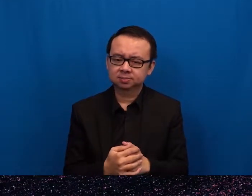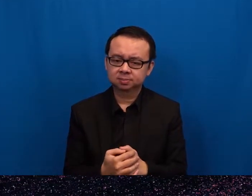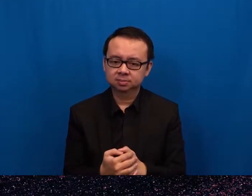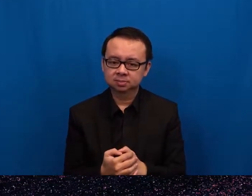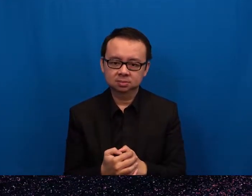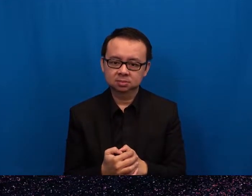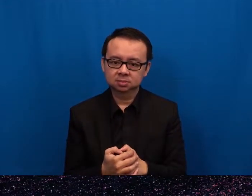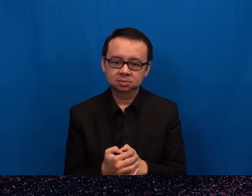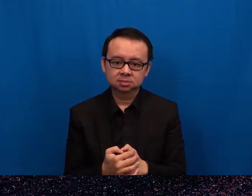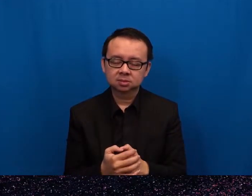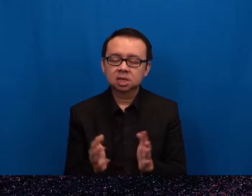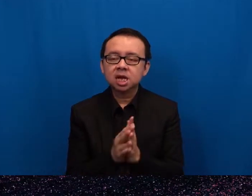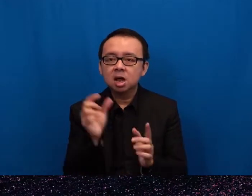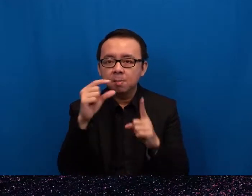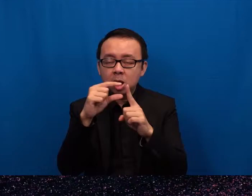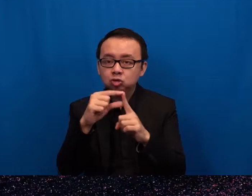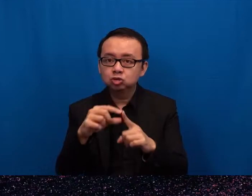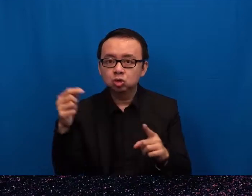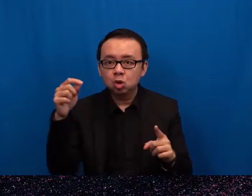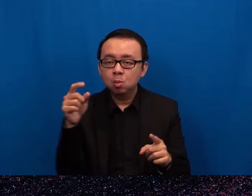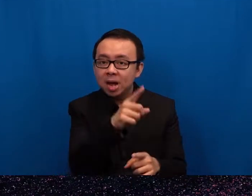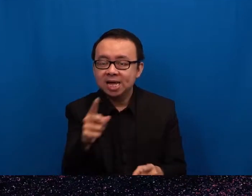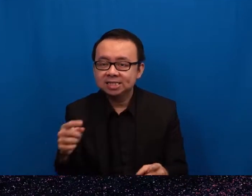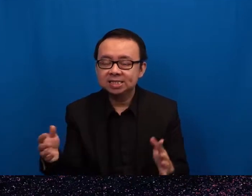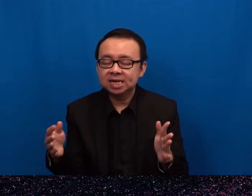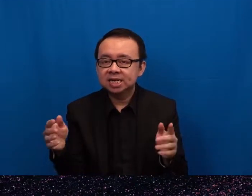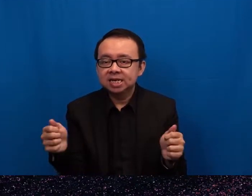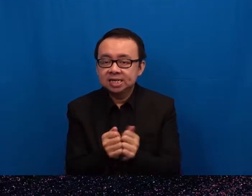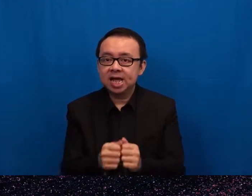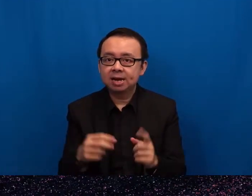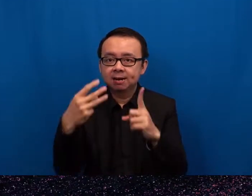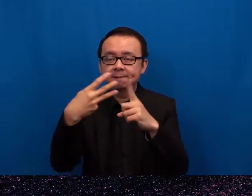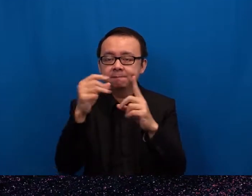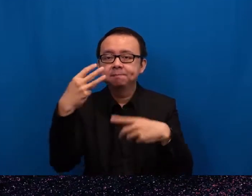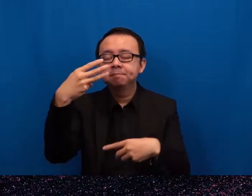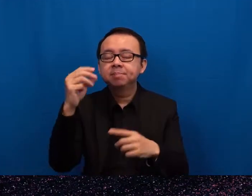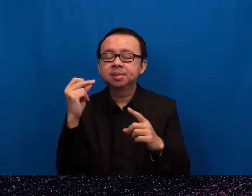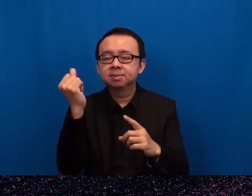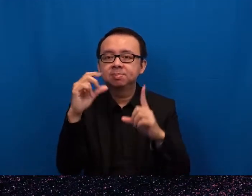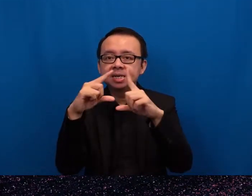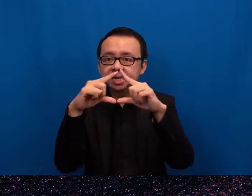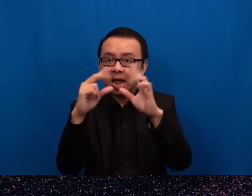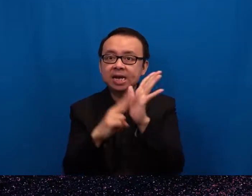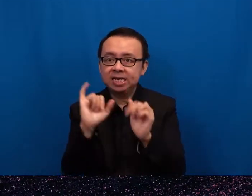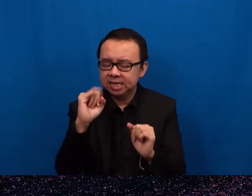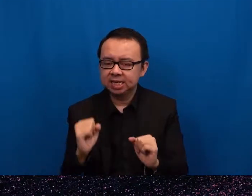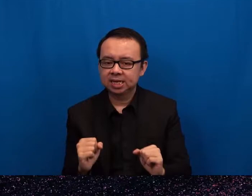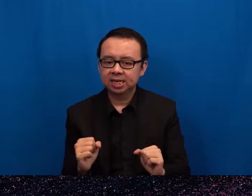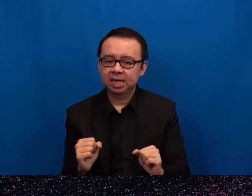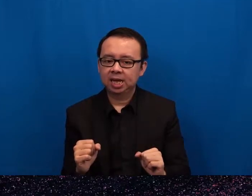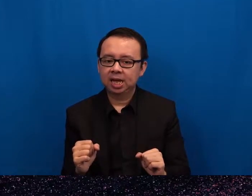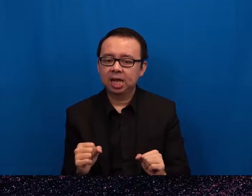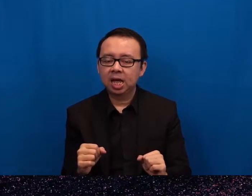dia mengajar dengan berani, yang diajarkan adalah firman Allah. Bukan hanya Bible study, tapi aplikasi-aplikasi,